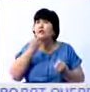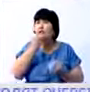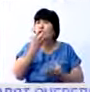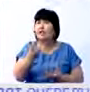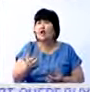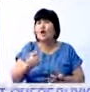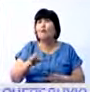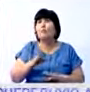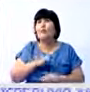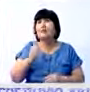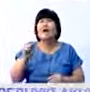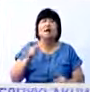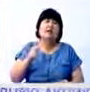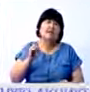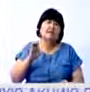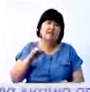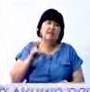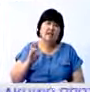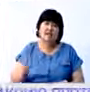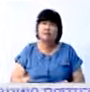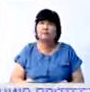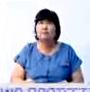венки павшим в Афганистане.